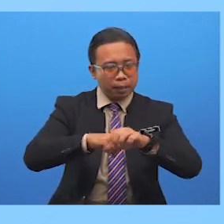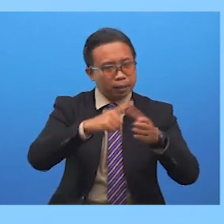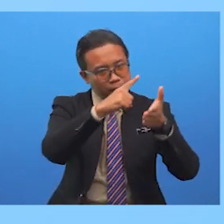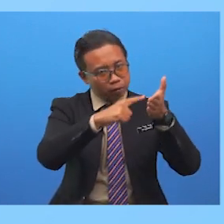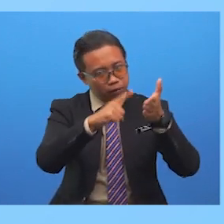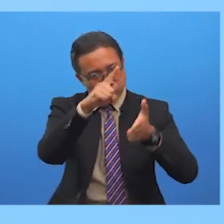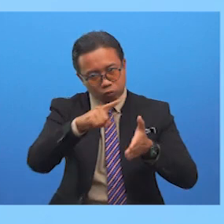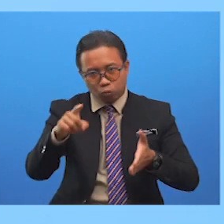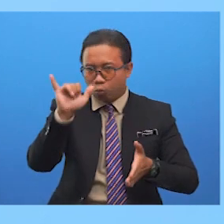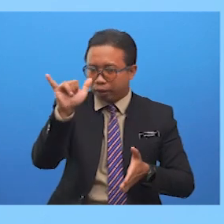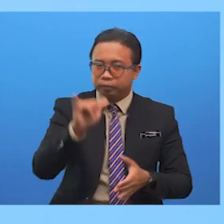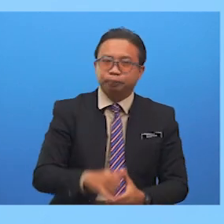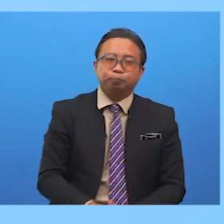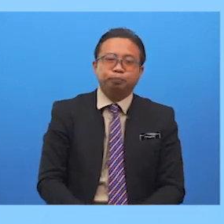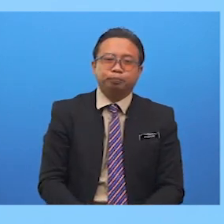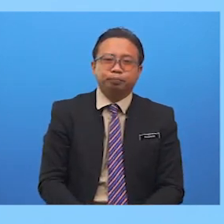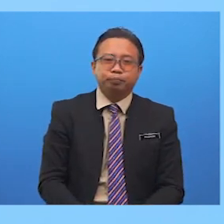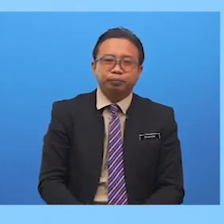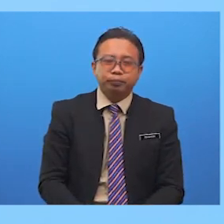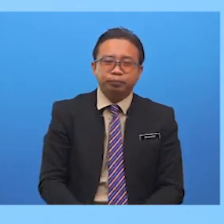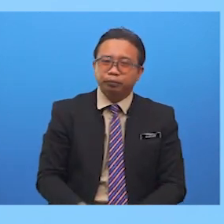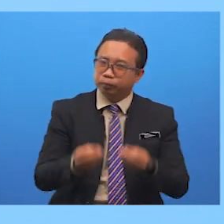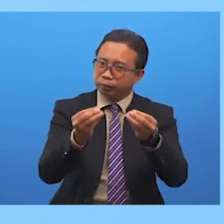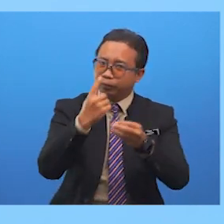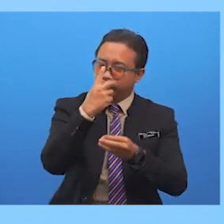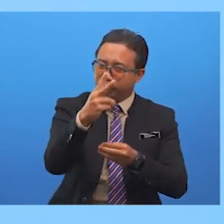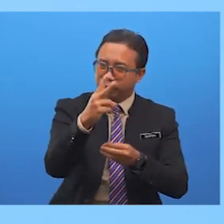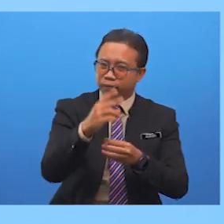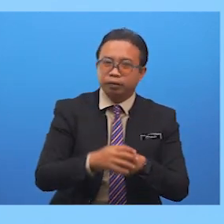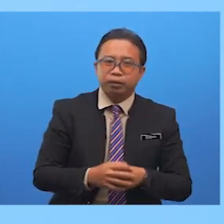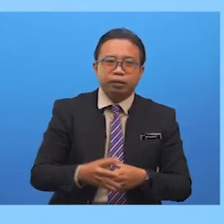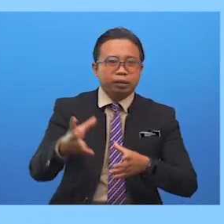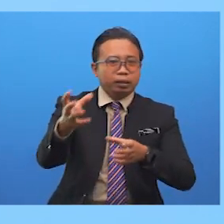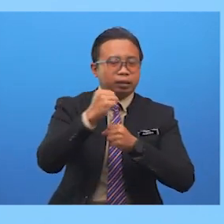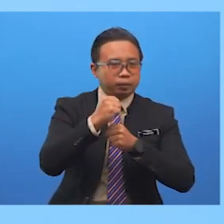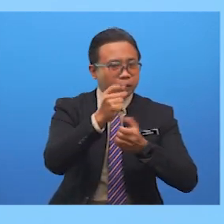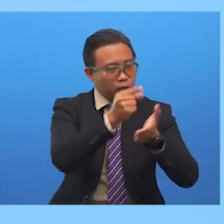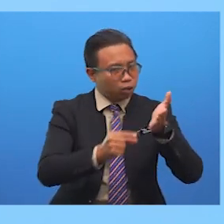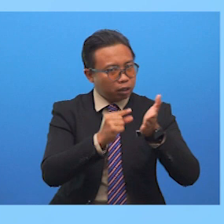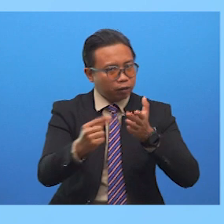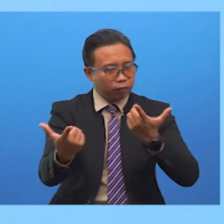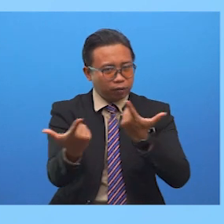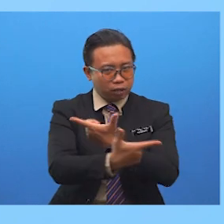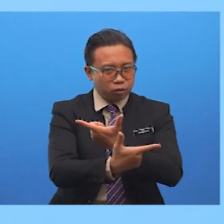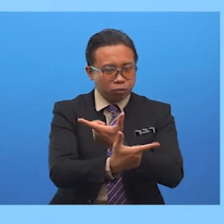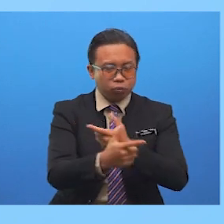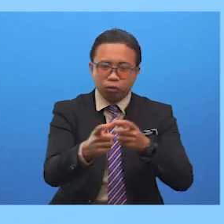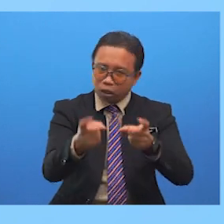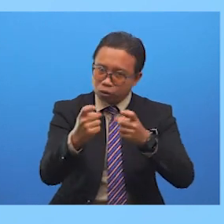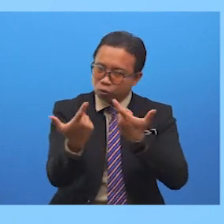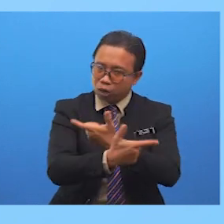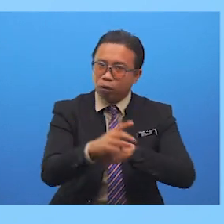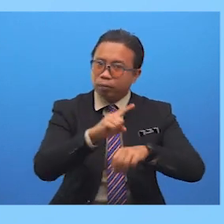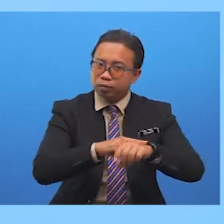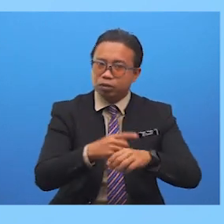saja paparan di hadapan murid-murid adalah hasil graph laju melawan masa